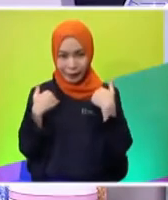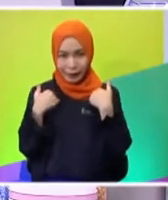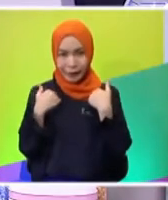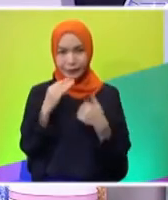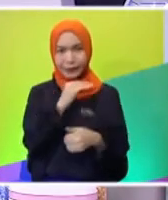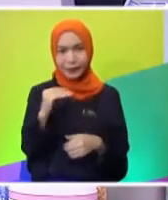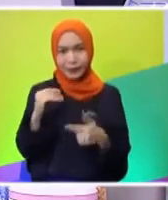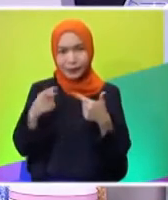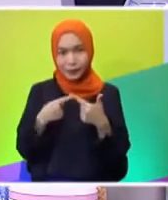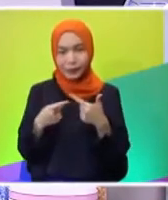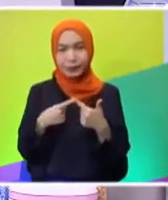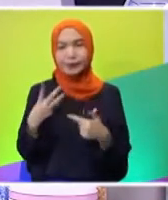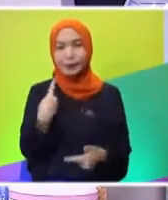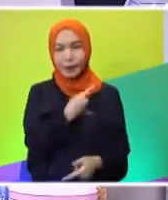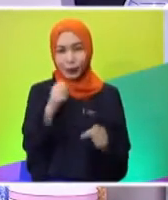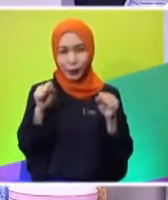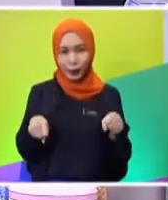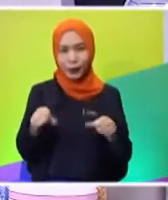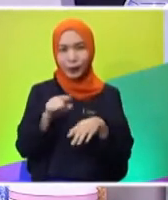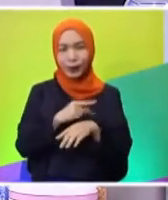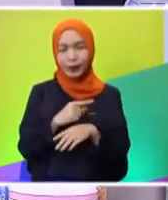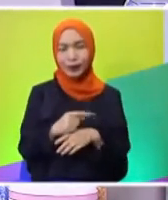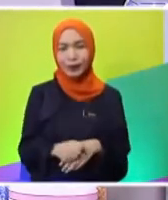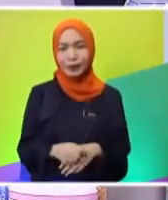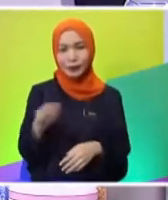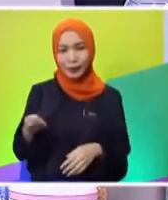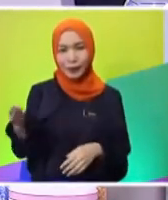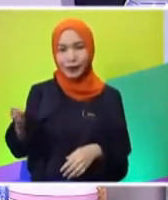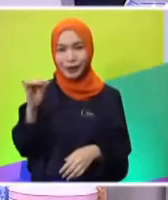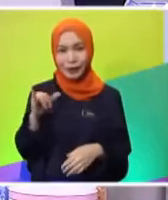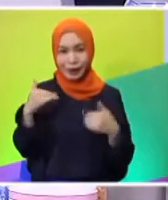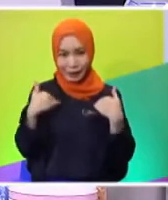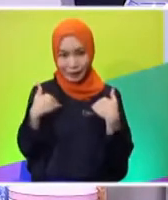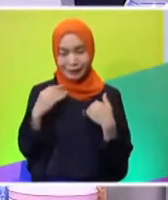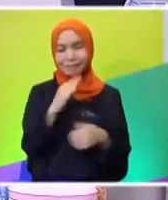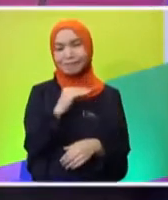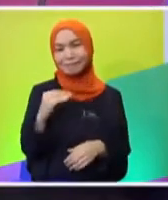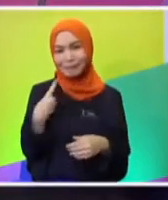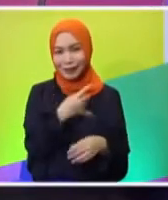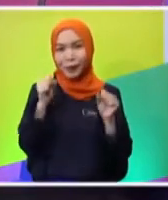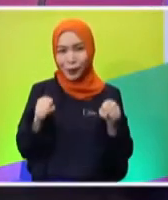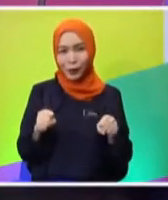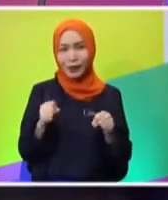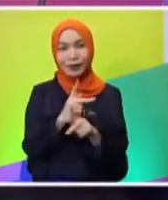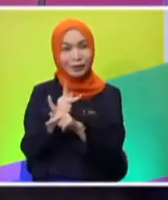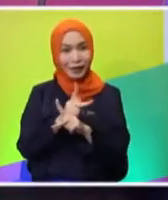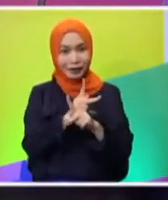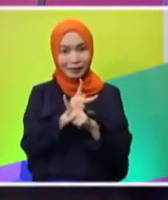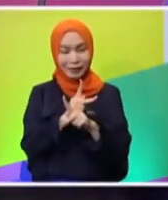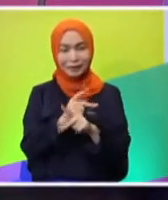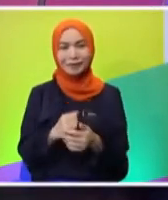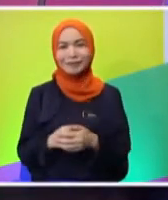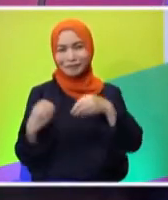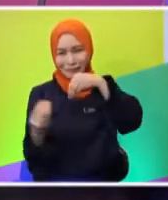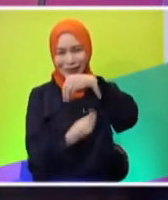bila kita gunakan Bali barang-barang yang sedih adem kita dapat menjaga langsung kita kita yes keren ah bahasa Inggris